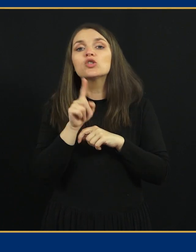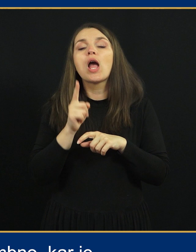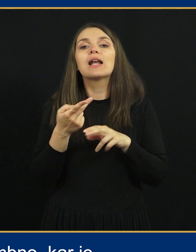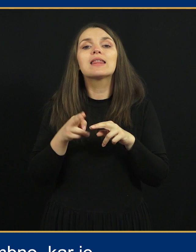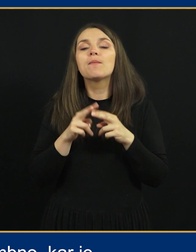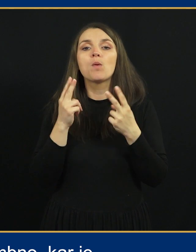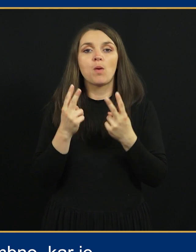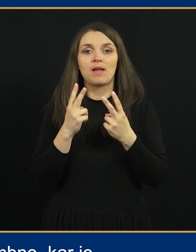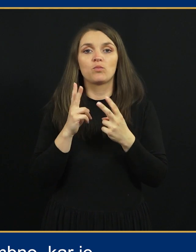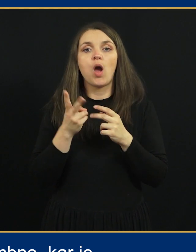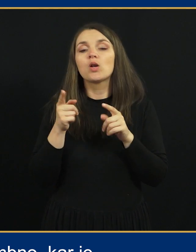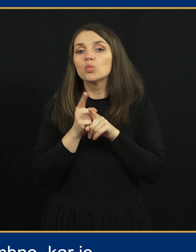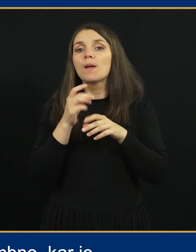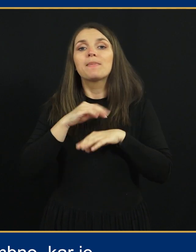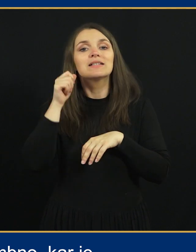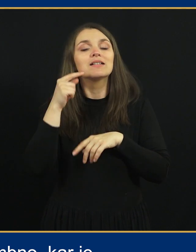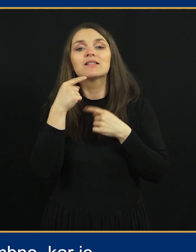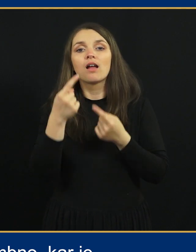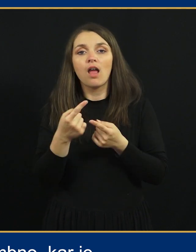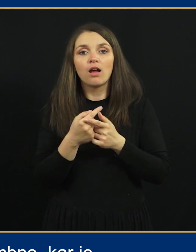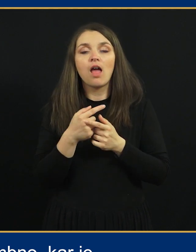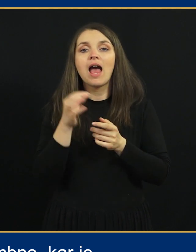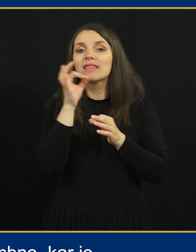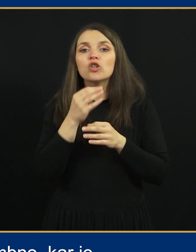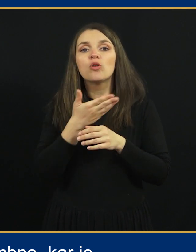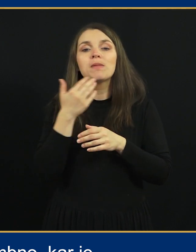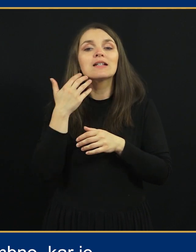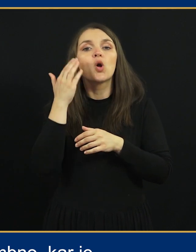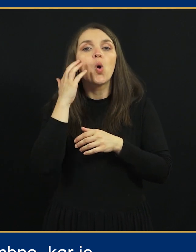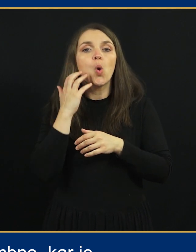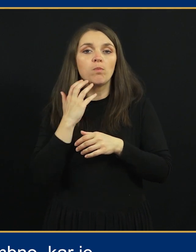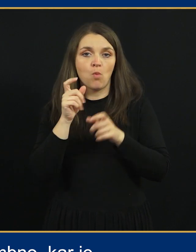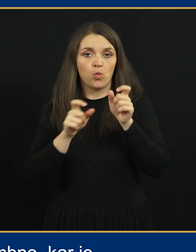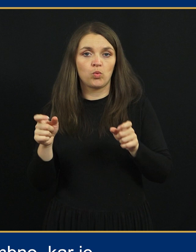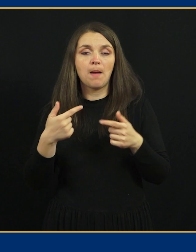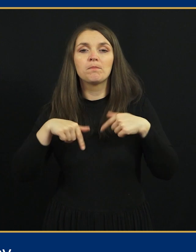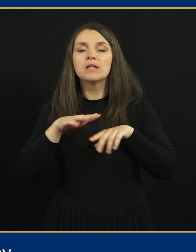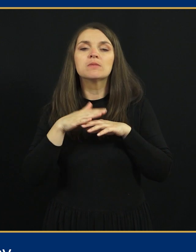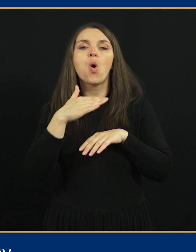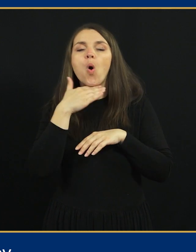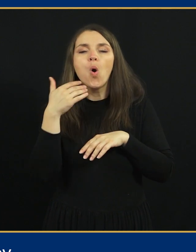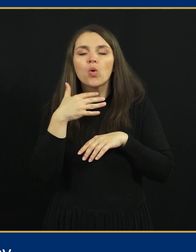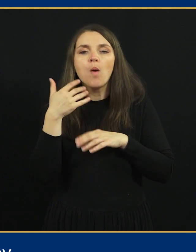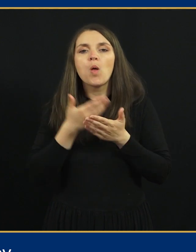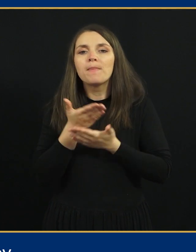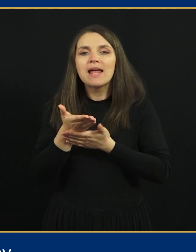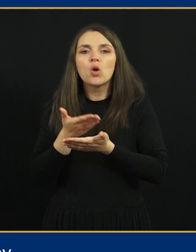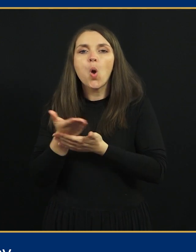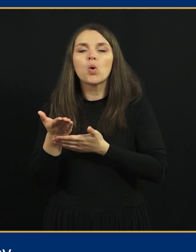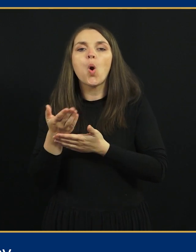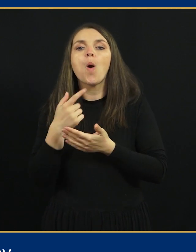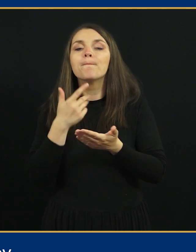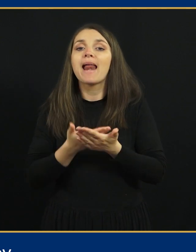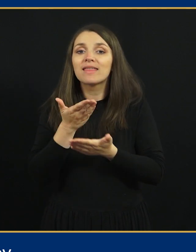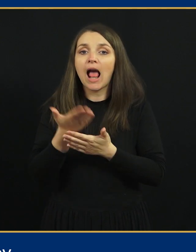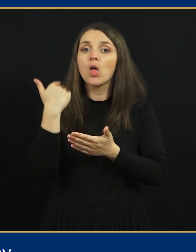in seveda tisto, kar je najbolj pomembno, kar je tudi predsednica rekla, torej nič brez Romov. Mi smo ogromno